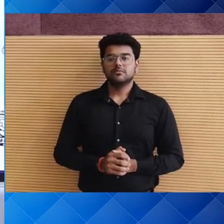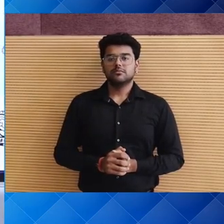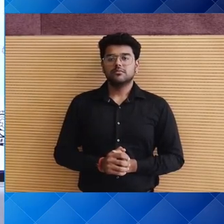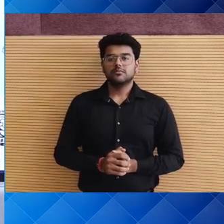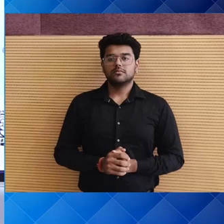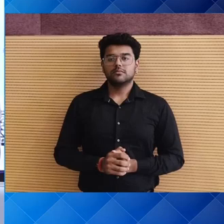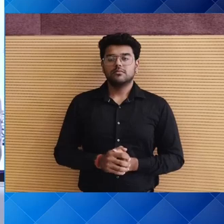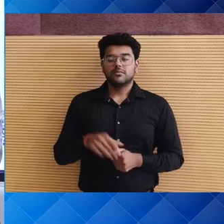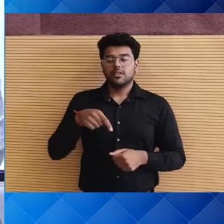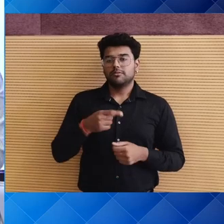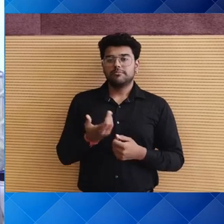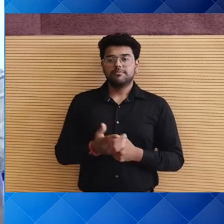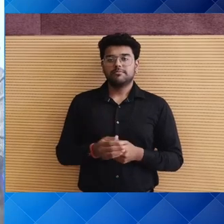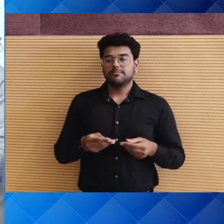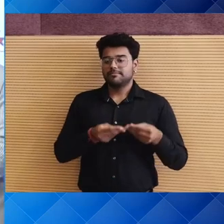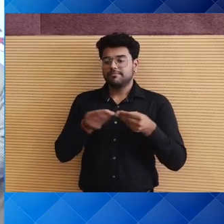हाथों से